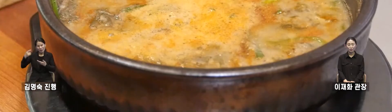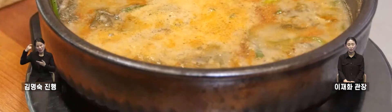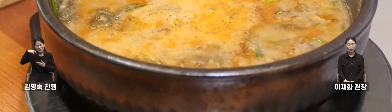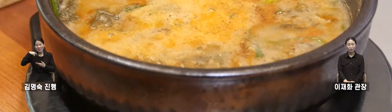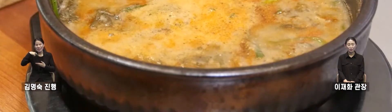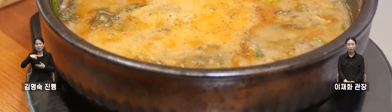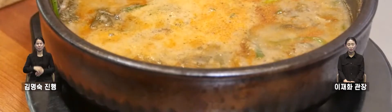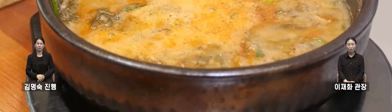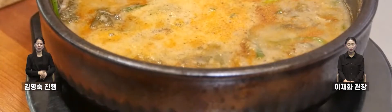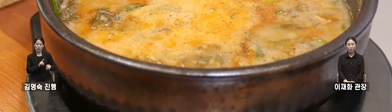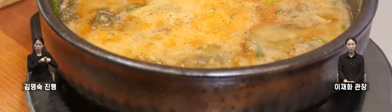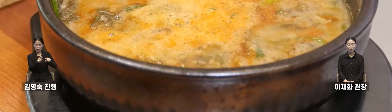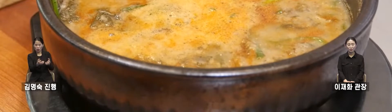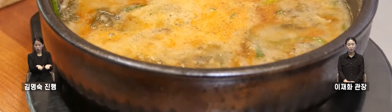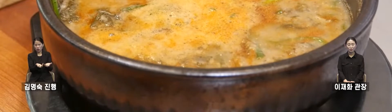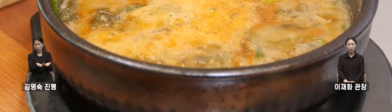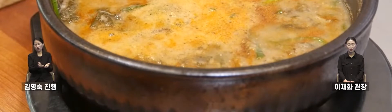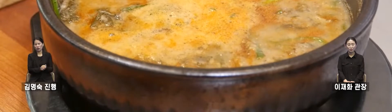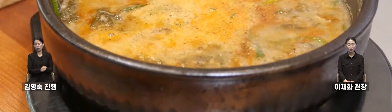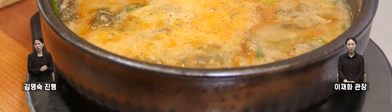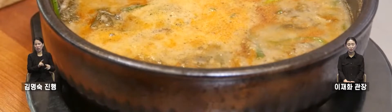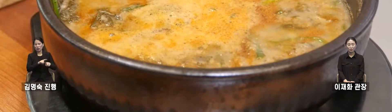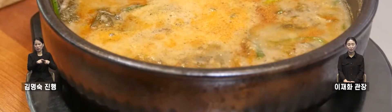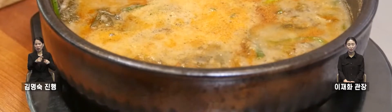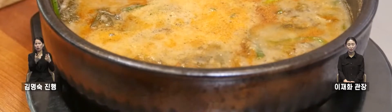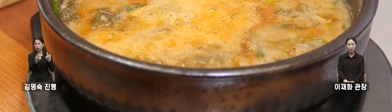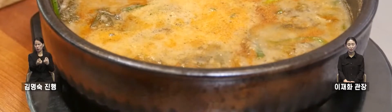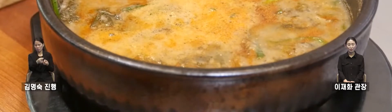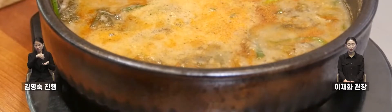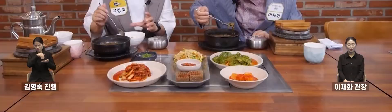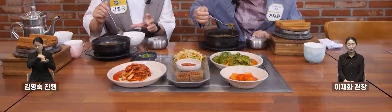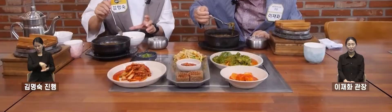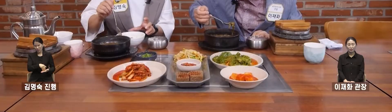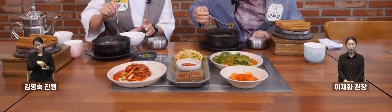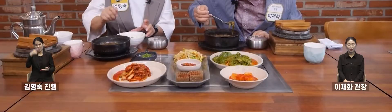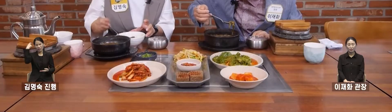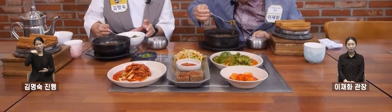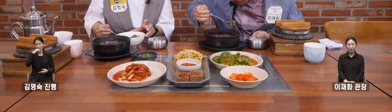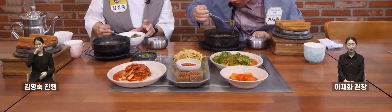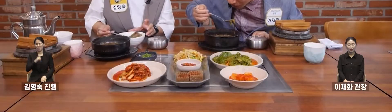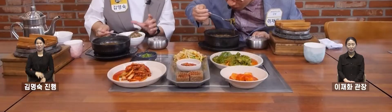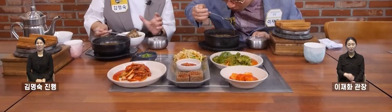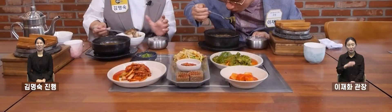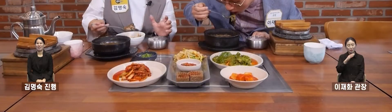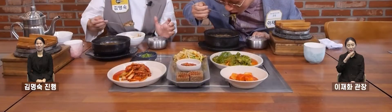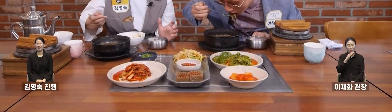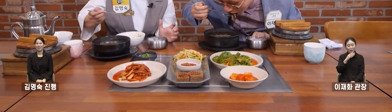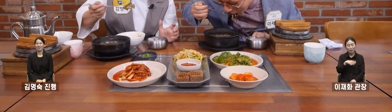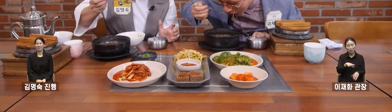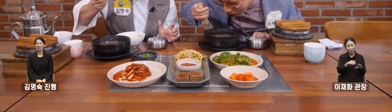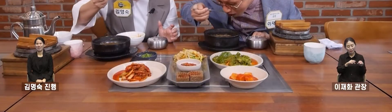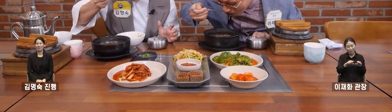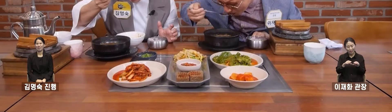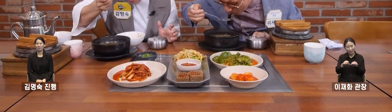하면은 장어탕은 장어처럼 묵직하네요. 은은한 맛도 있고. 예.